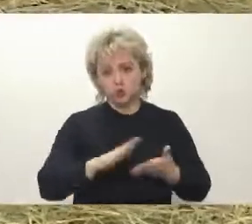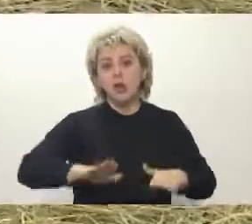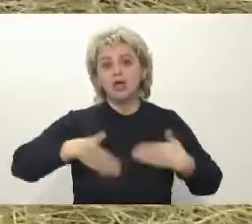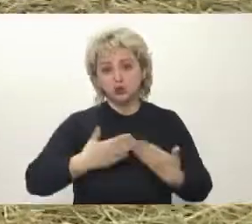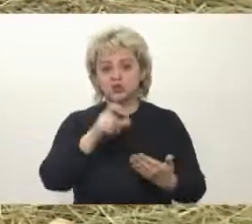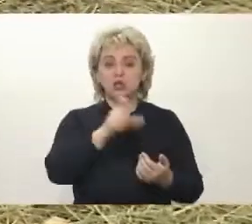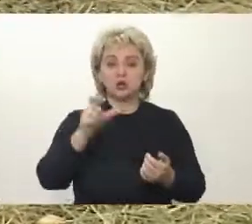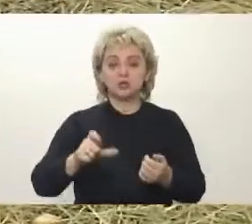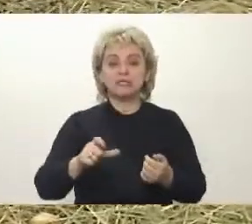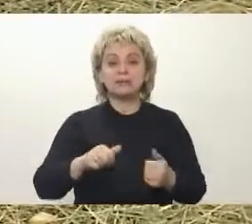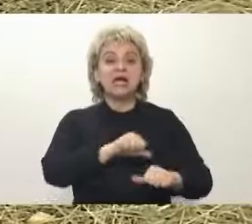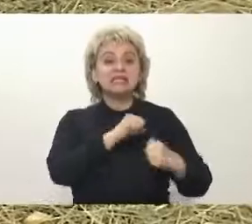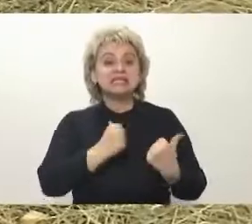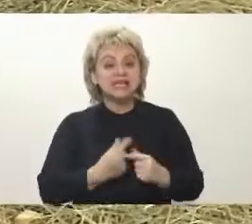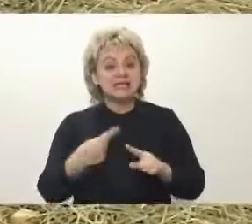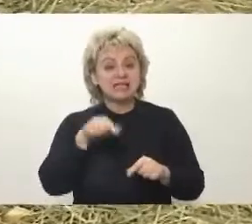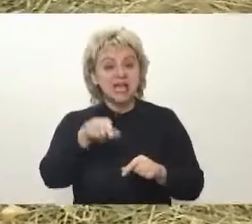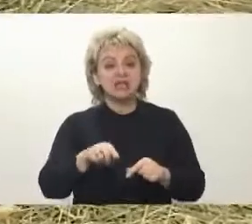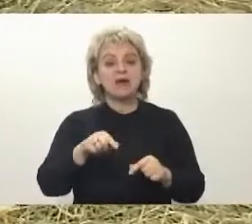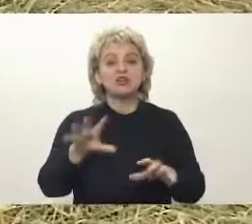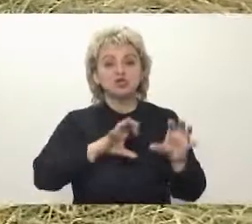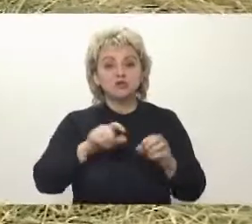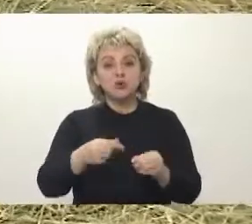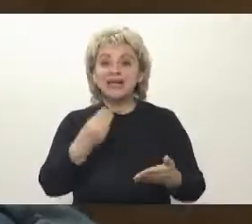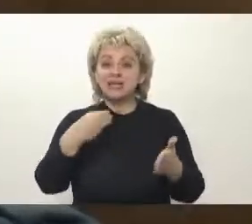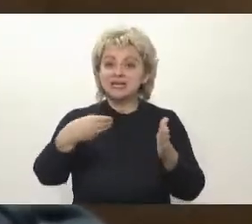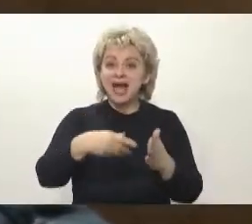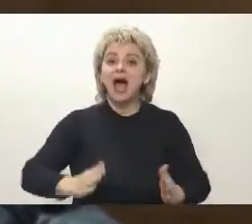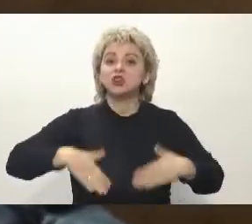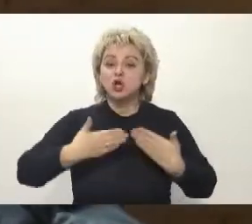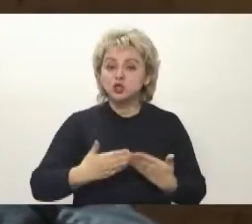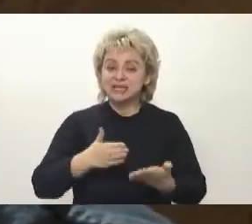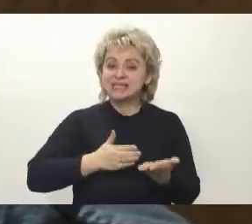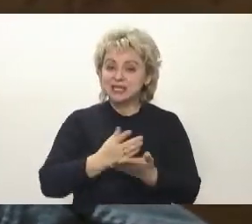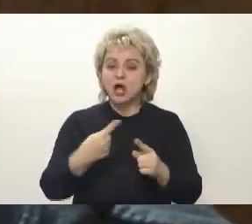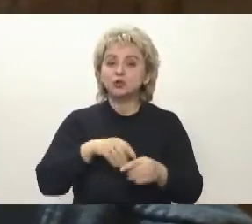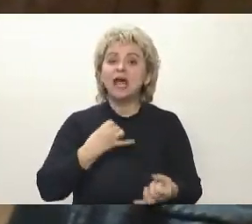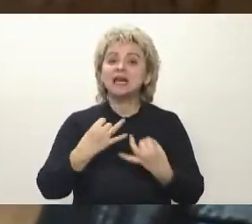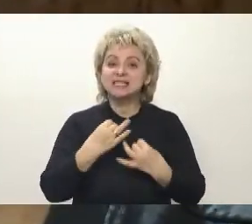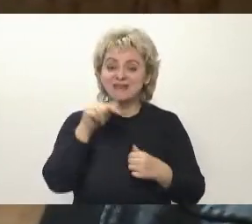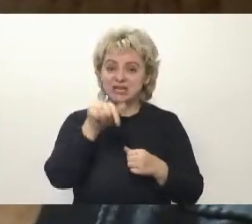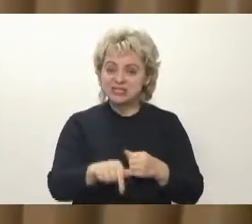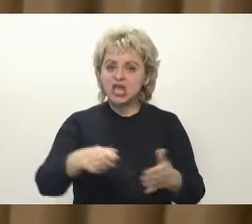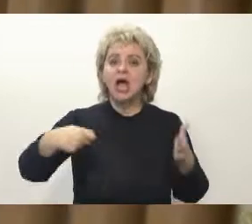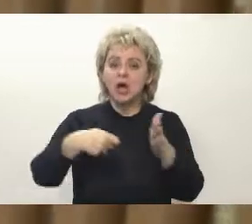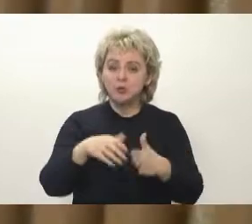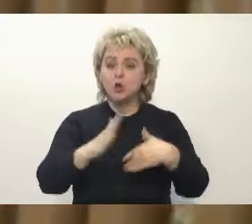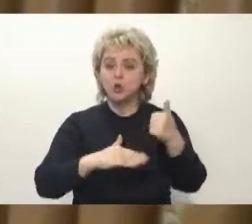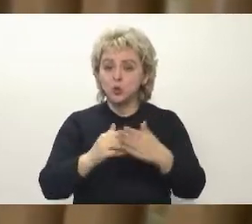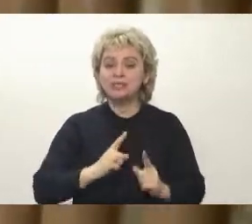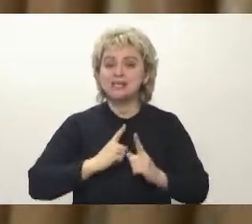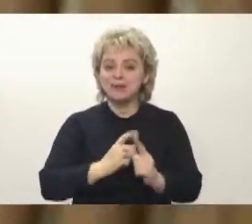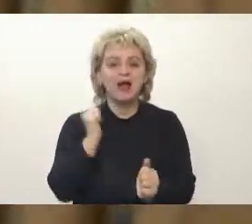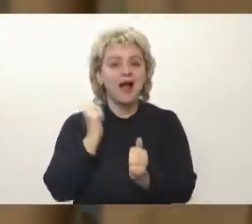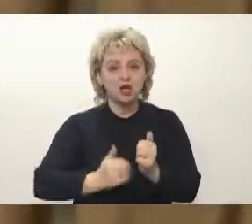к людям. Сердце строптивой дамы растопили еда и отношения сотрудников, которые разговаривали с ней, кормили с рук и